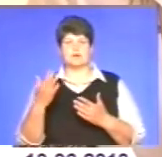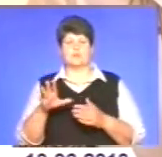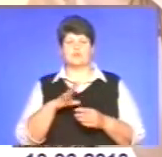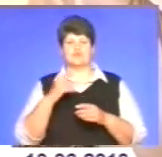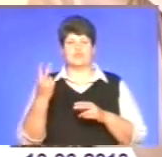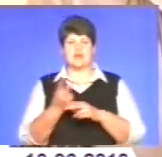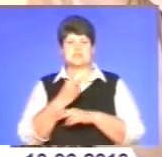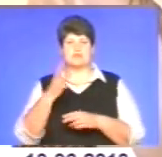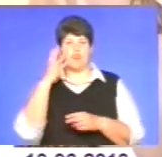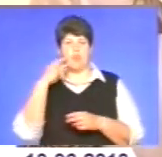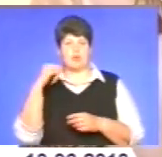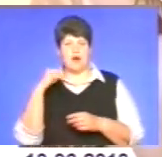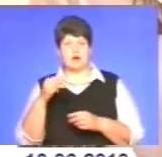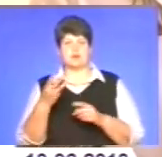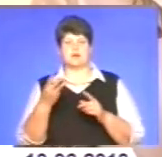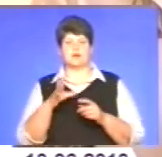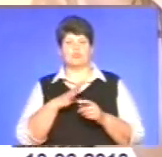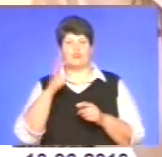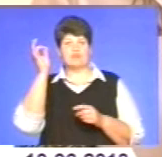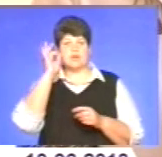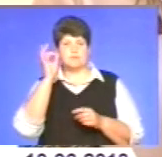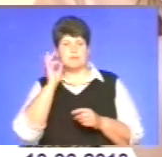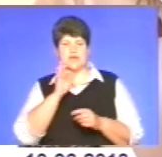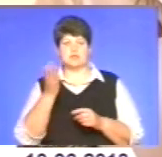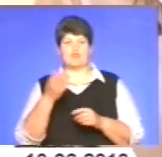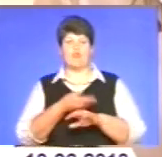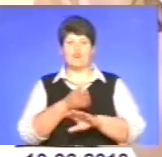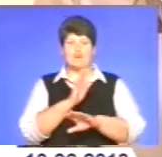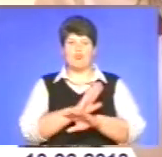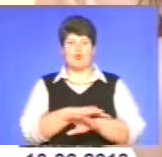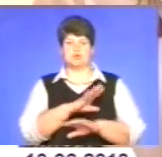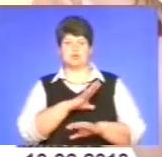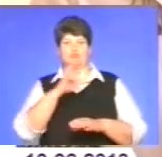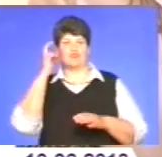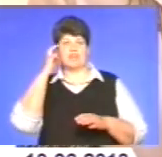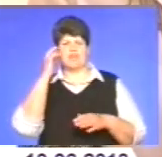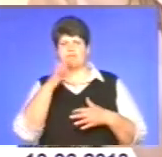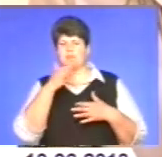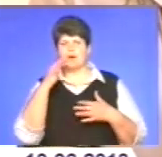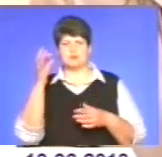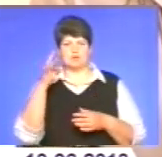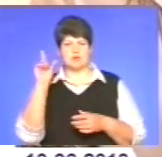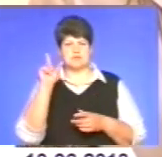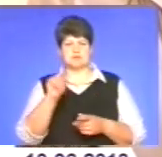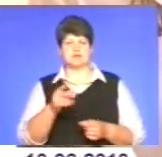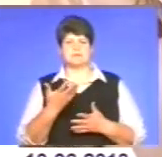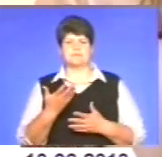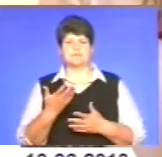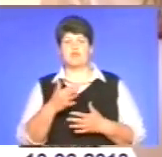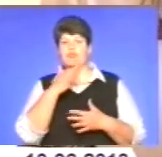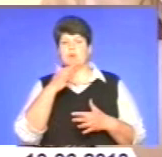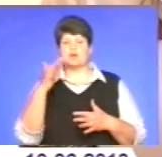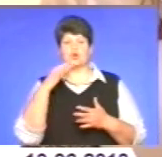в Болгарії, хор побував в Німеччині, хор побував в Польщі, у Києві багато раз побував, в багатьох